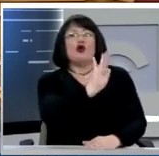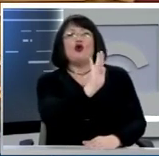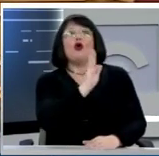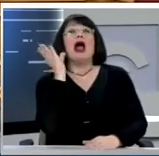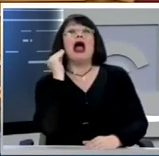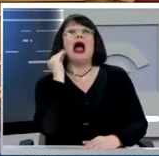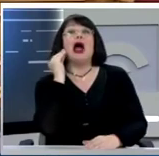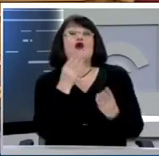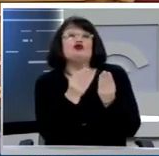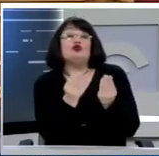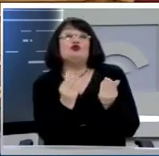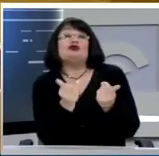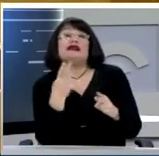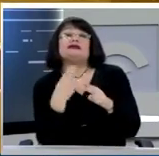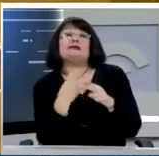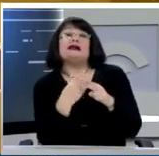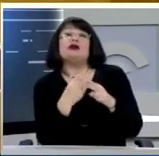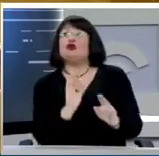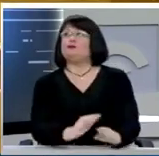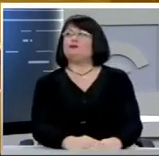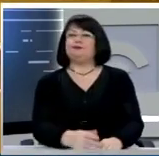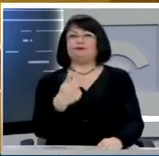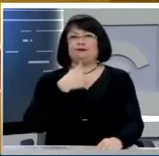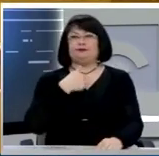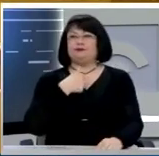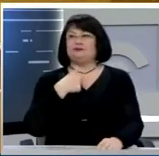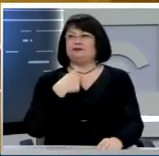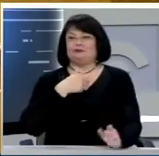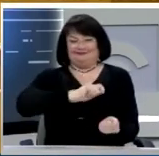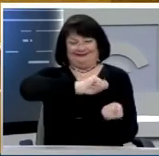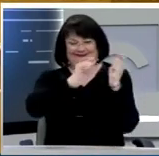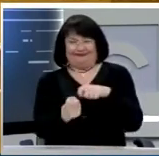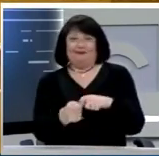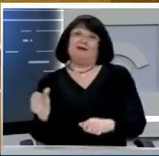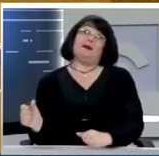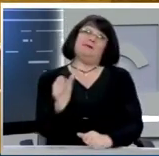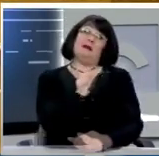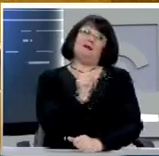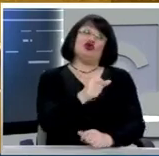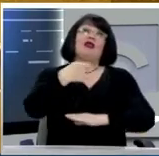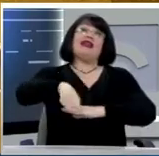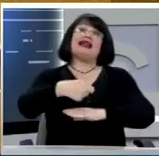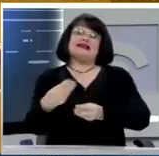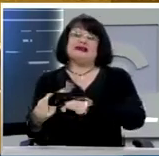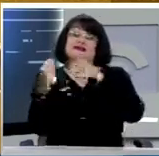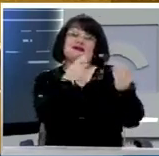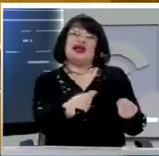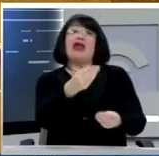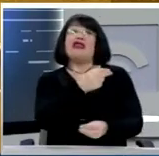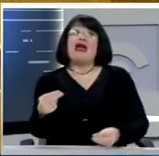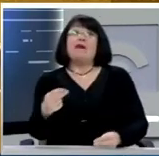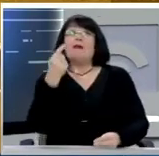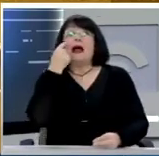Γιατί αυτό είναι όλη η ουσία της υπόθεσης. Εμείς γυρίσαμε την υπόθεση στους δικαστές για